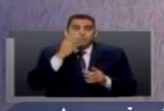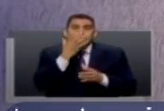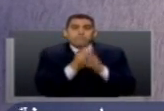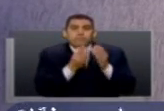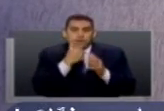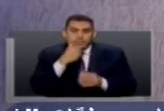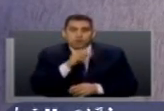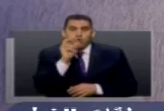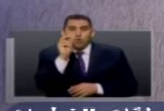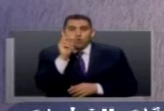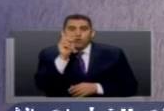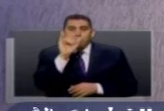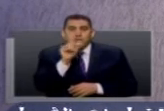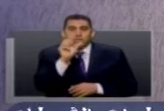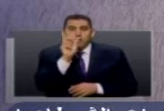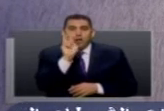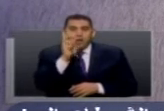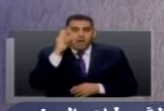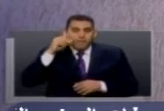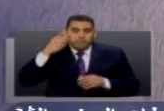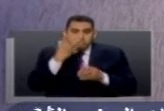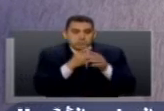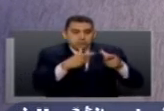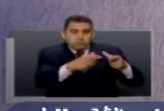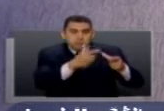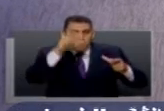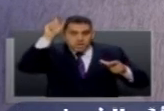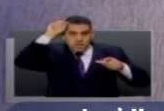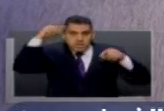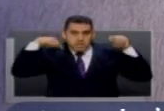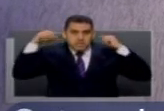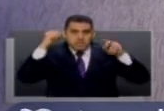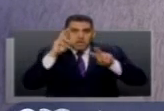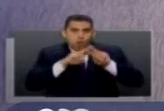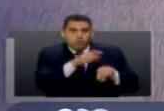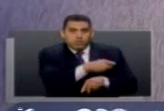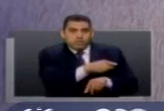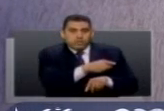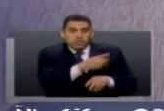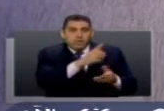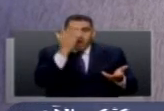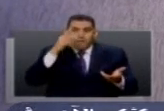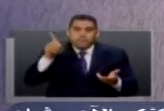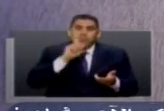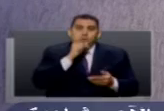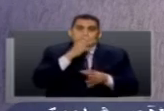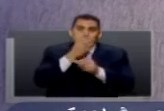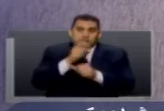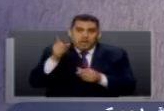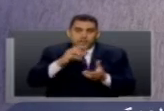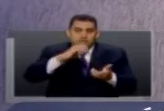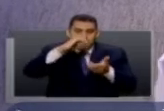ووضوح ان هؤلاء قبيله من قبائل اليهود عاهدوا النبي صلى الله عليه واله وصحبه